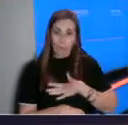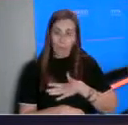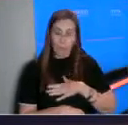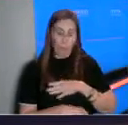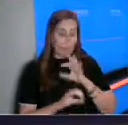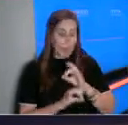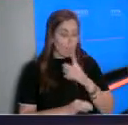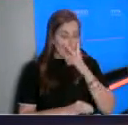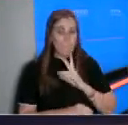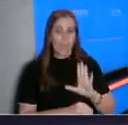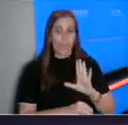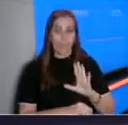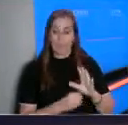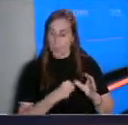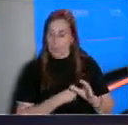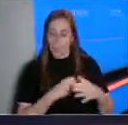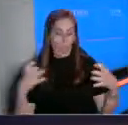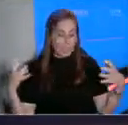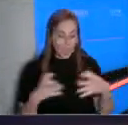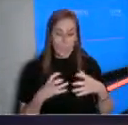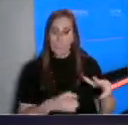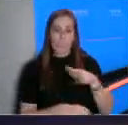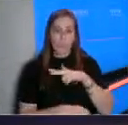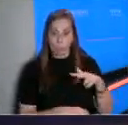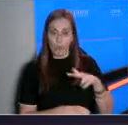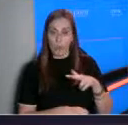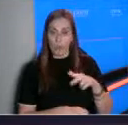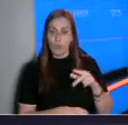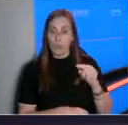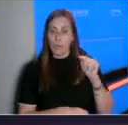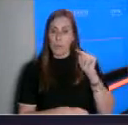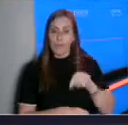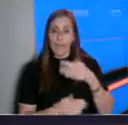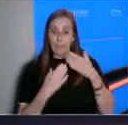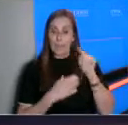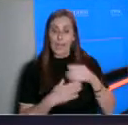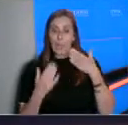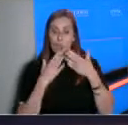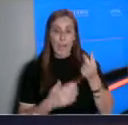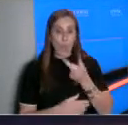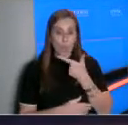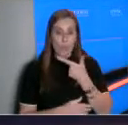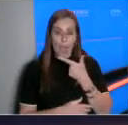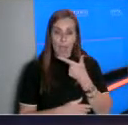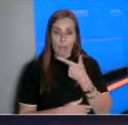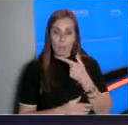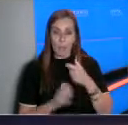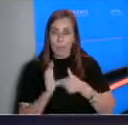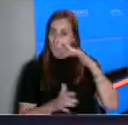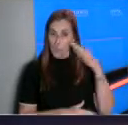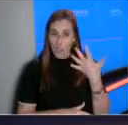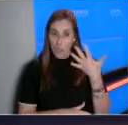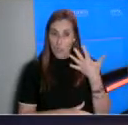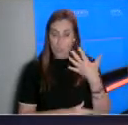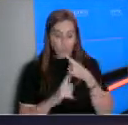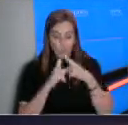בעיוורון, בעיוורון מוסרי, חברתי, ציבורי, מגיעה אליה לדיון, מגיעה אליה לדיון התרופה הזו, בפעם החמישית,